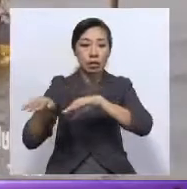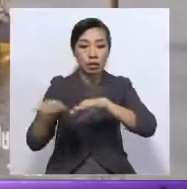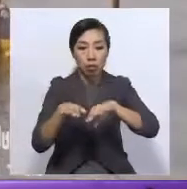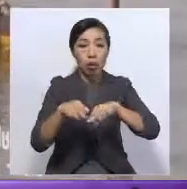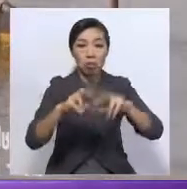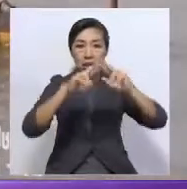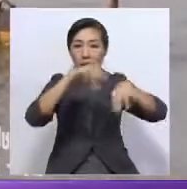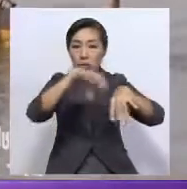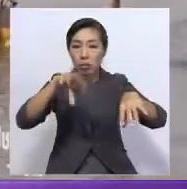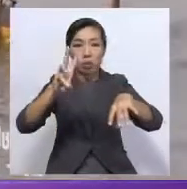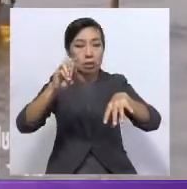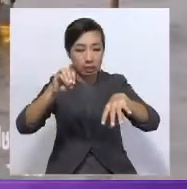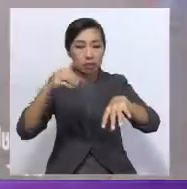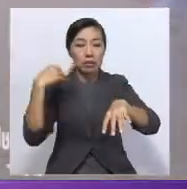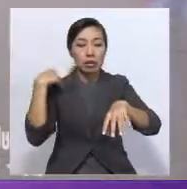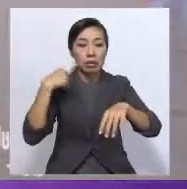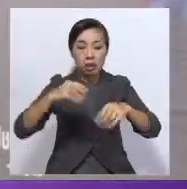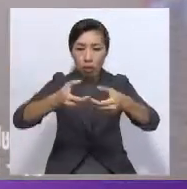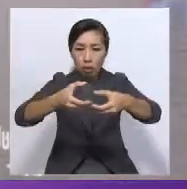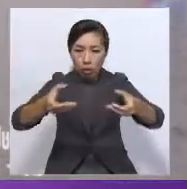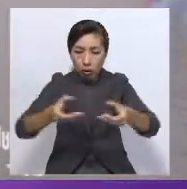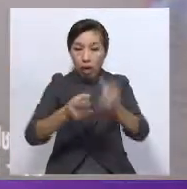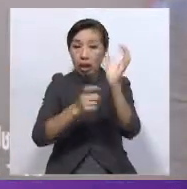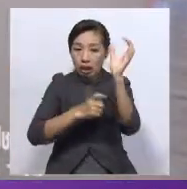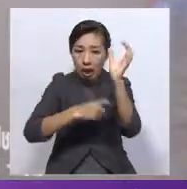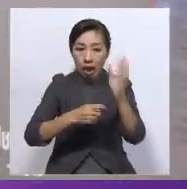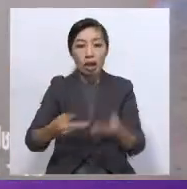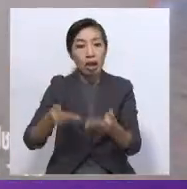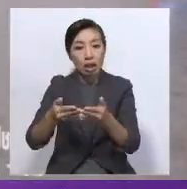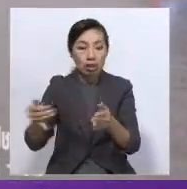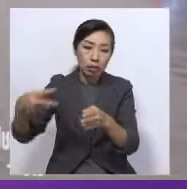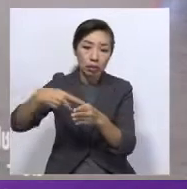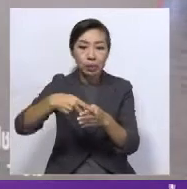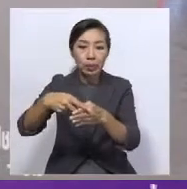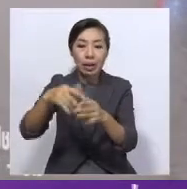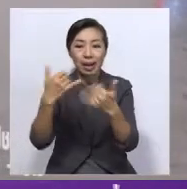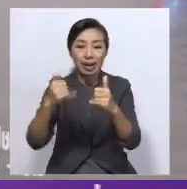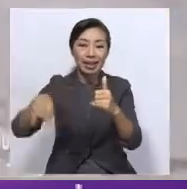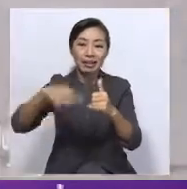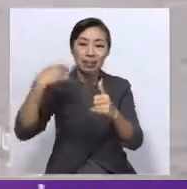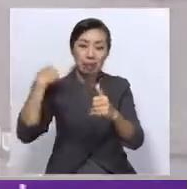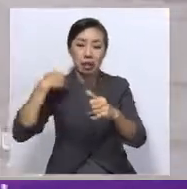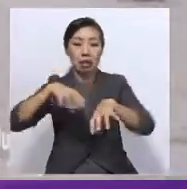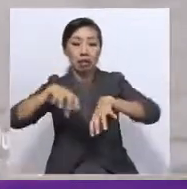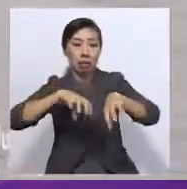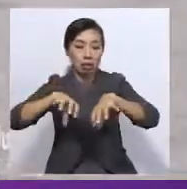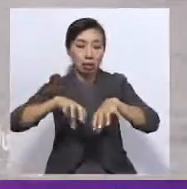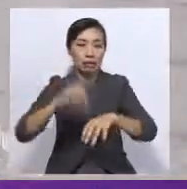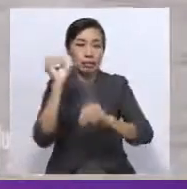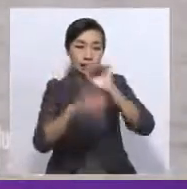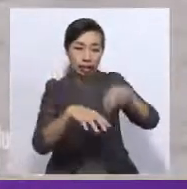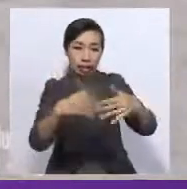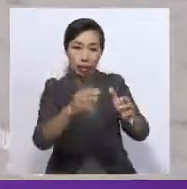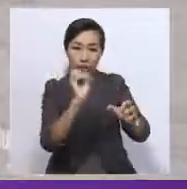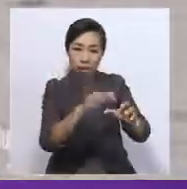เที่ยวกว่า60ร้านเลยทีเดียวโดยมีห่วงยางบานาน่าโบ๊ทนะคะไว้บริการนักท่องเที่ยวแล้วก็มีการบริหารจัดการขยะรว